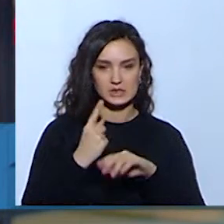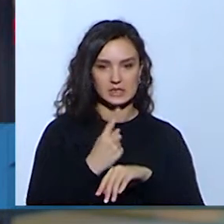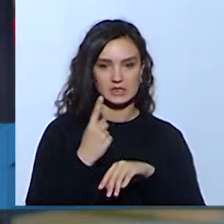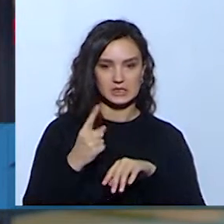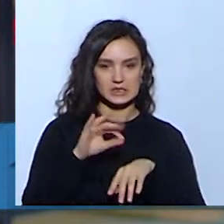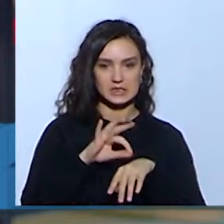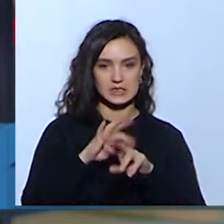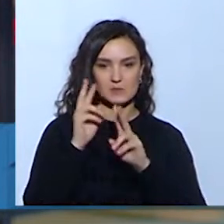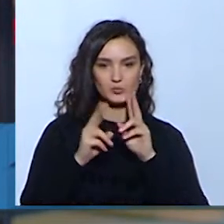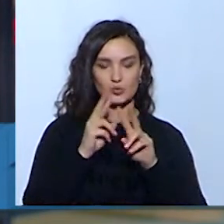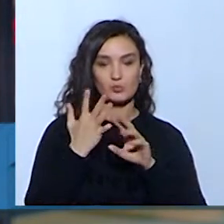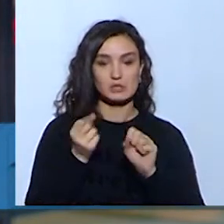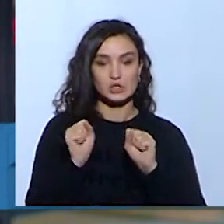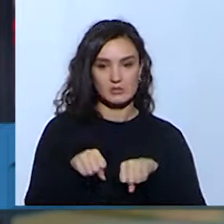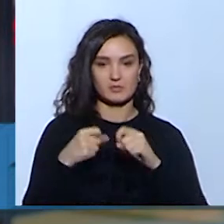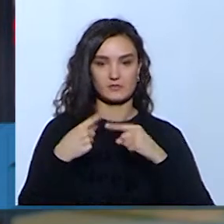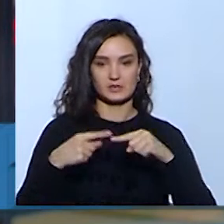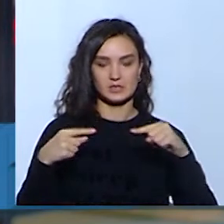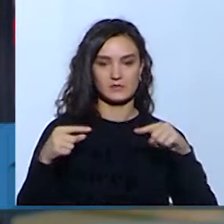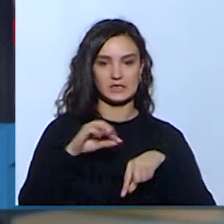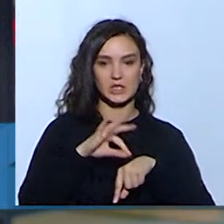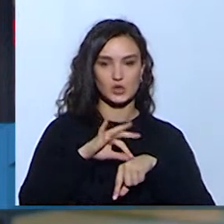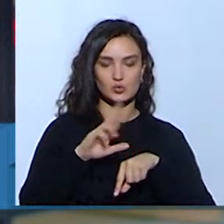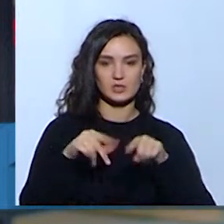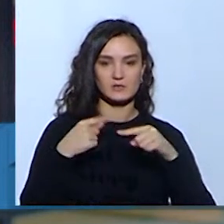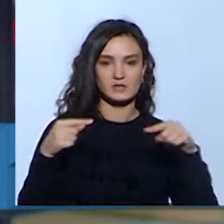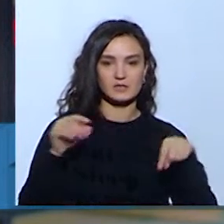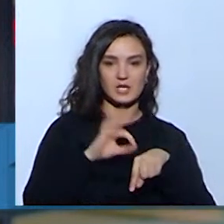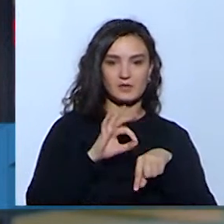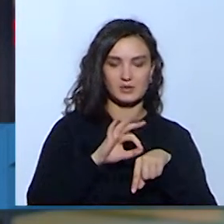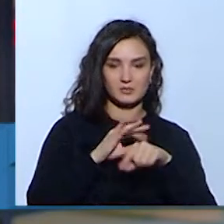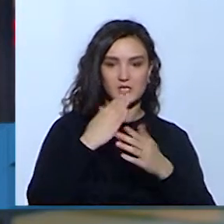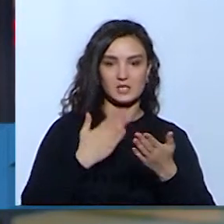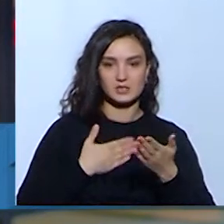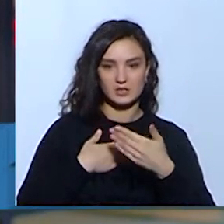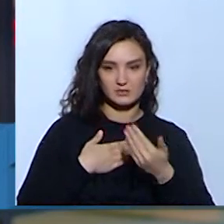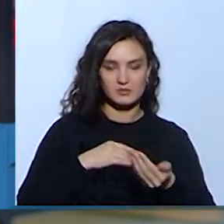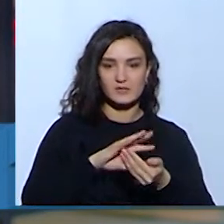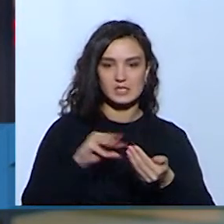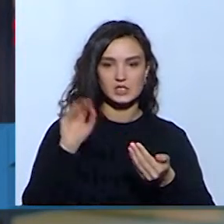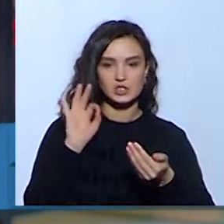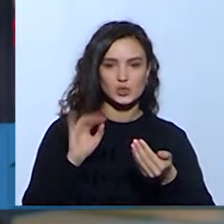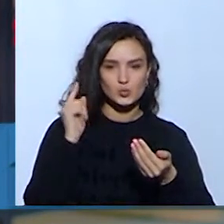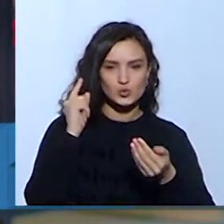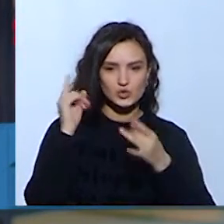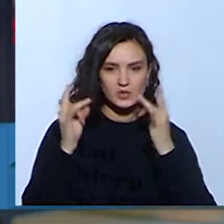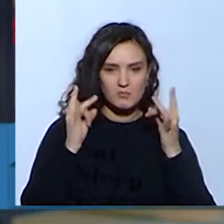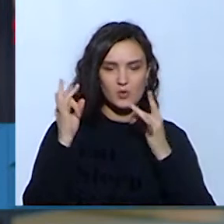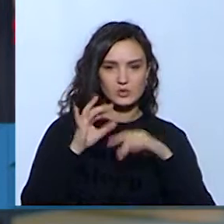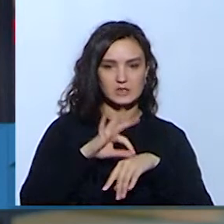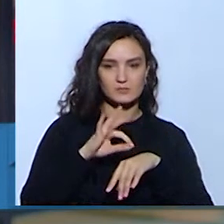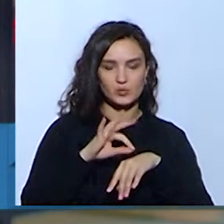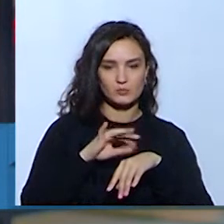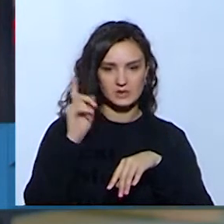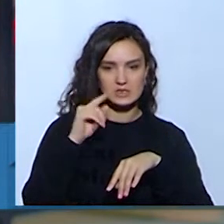ერთ-ერთი სიმპტომი, რომელიც შეიძლება სხვადასხვა დიაგნოზ და სხვადასხვა დაავადებას ახასიათებდეს. ყველაზე ხშირად ყურებში ხმაური სიმპტომი იცის